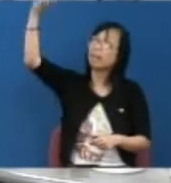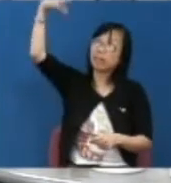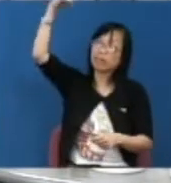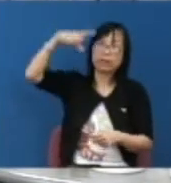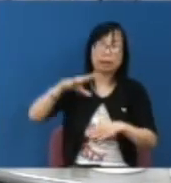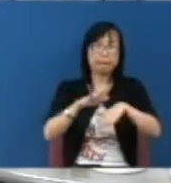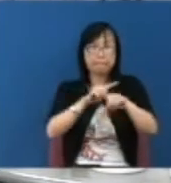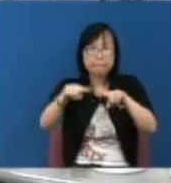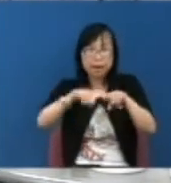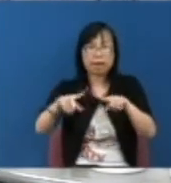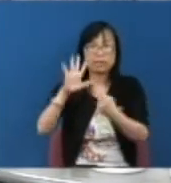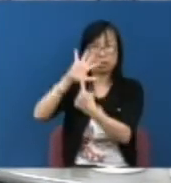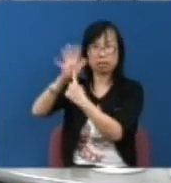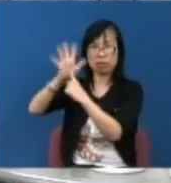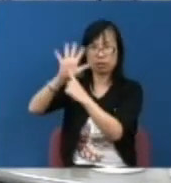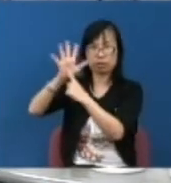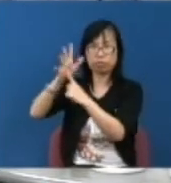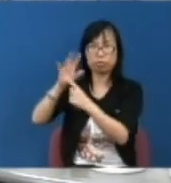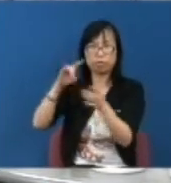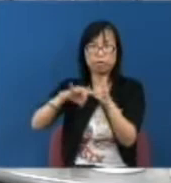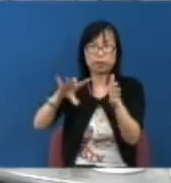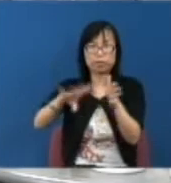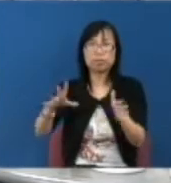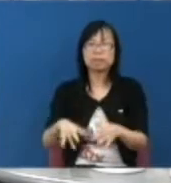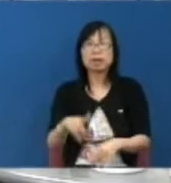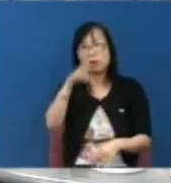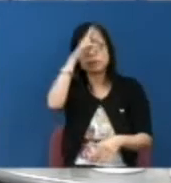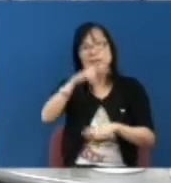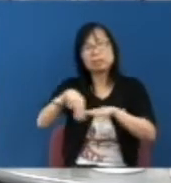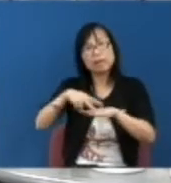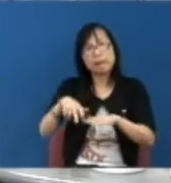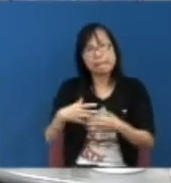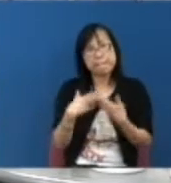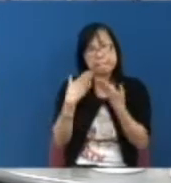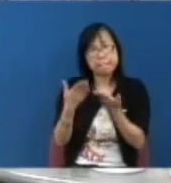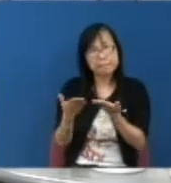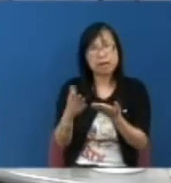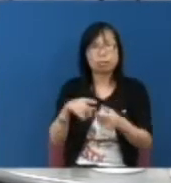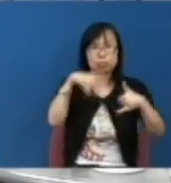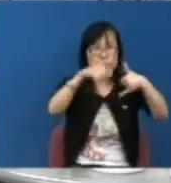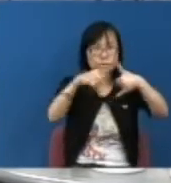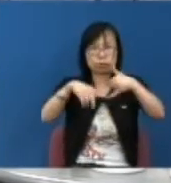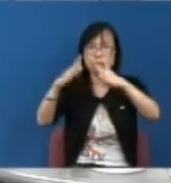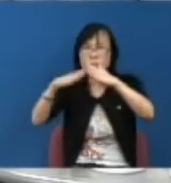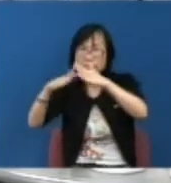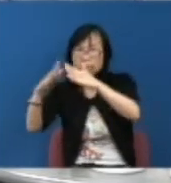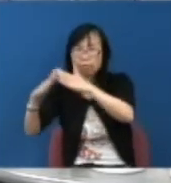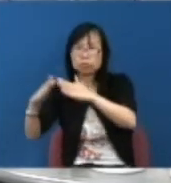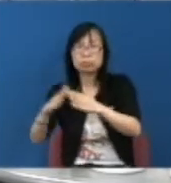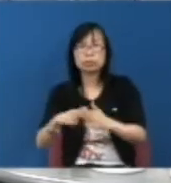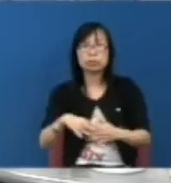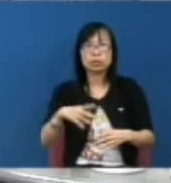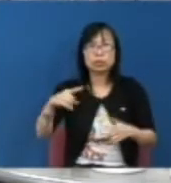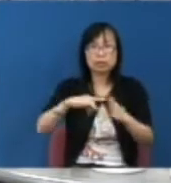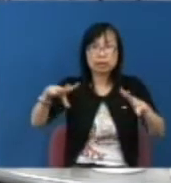自己整咗個小型風車自己發電嘅，其實政策或者政府容唔容許咧？如果家家户户都唔用嗰啲大電廠啲